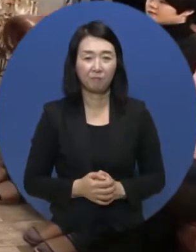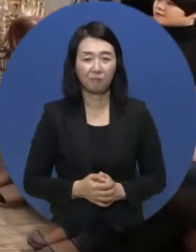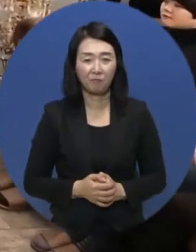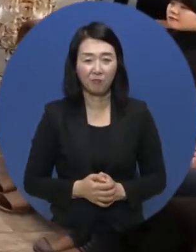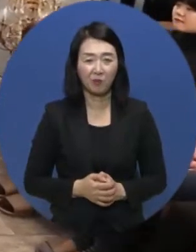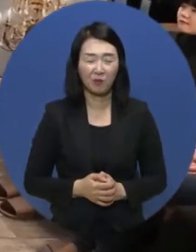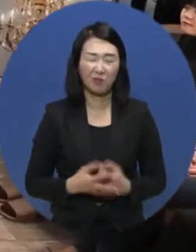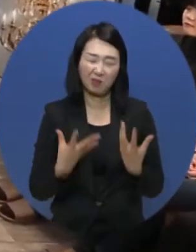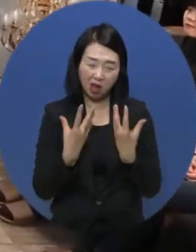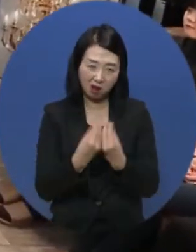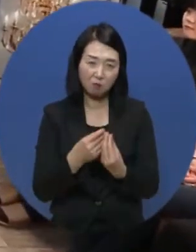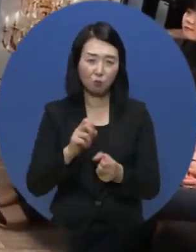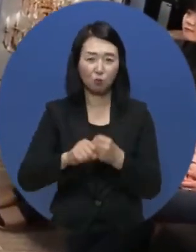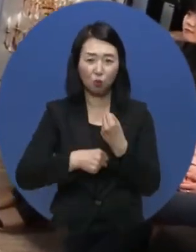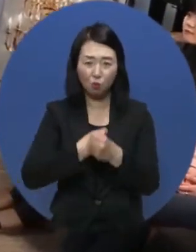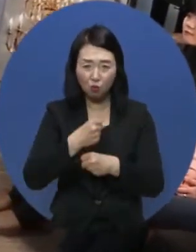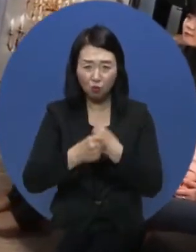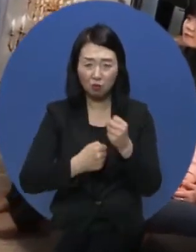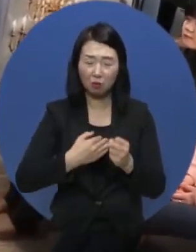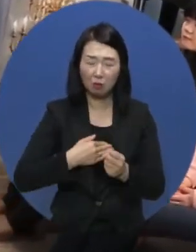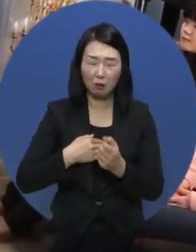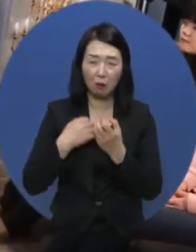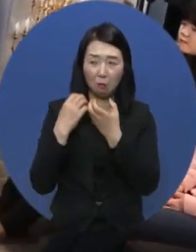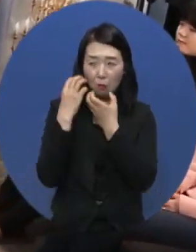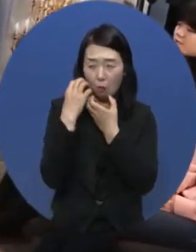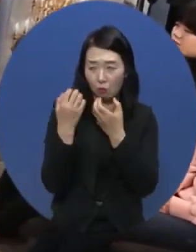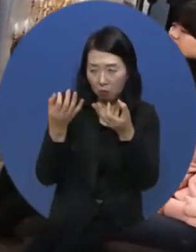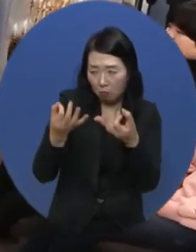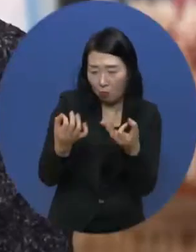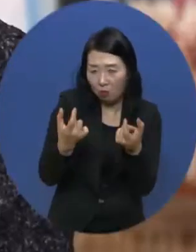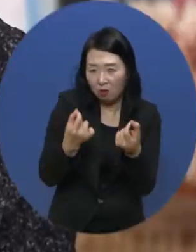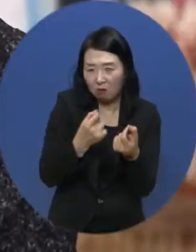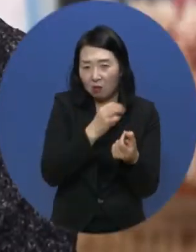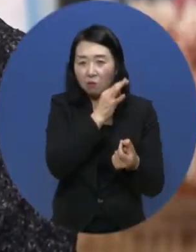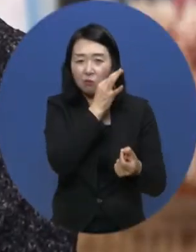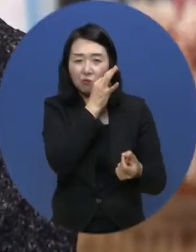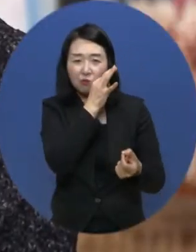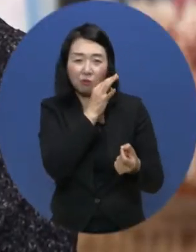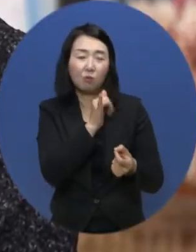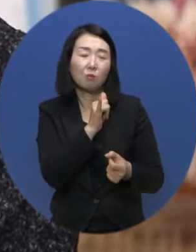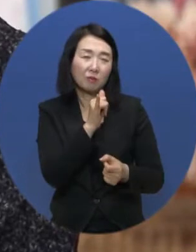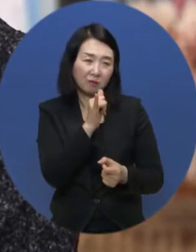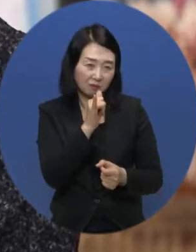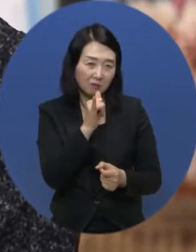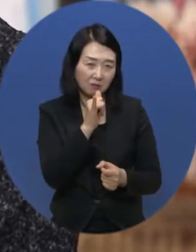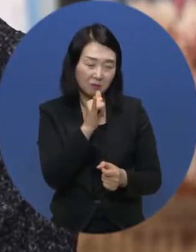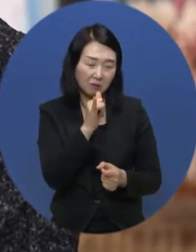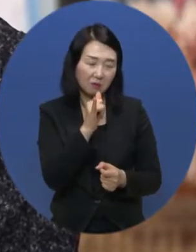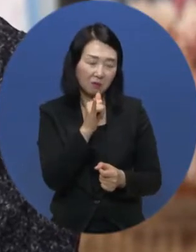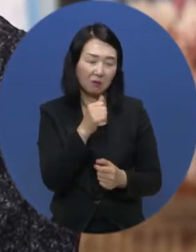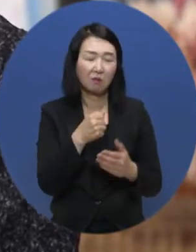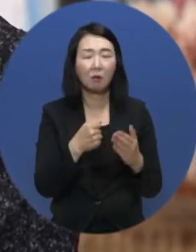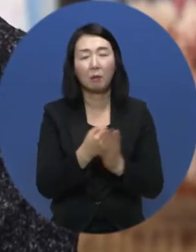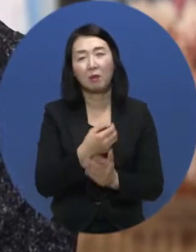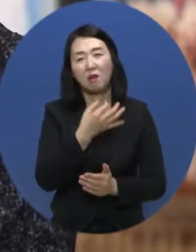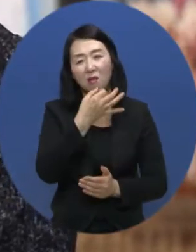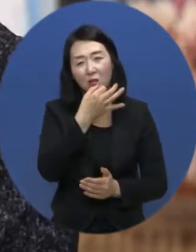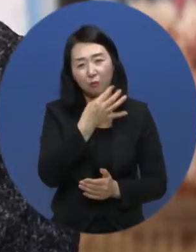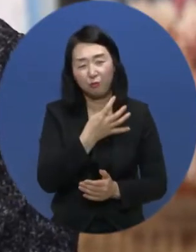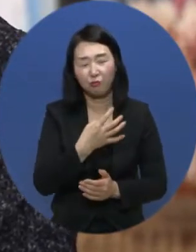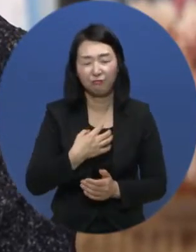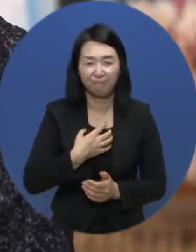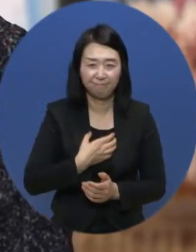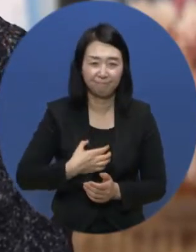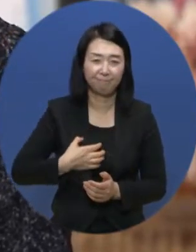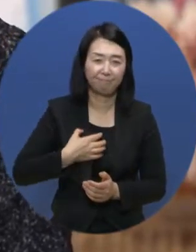동물원 원숭이가 된 듯한 그런 수치심 같은 것들이 저녁 내내 저를 되게 괴롭혔는데,